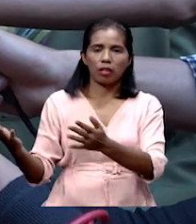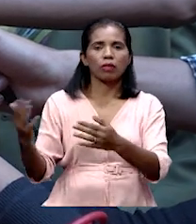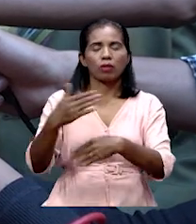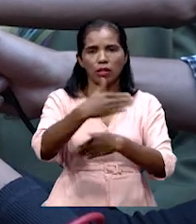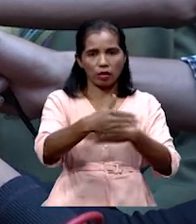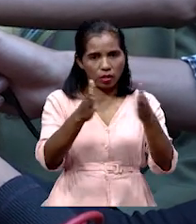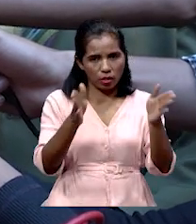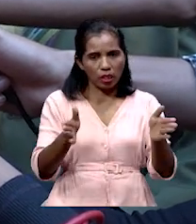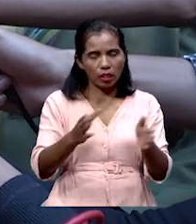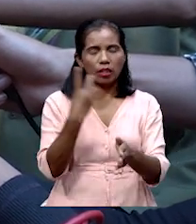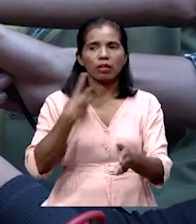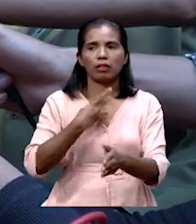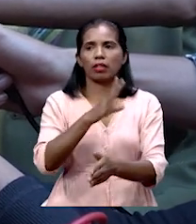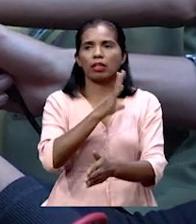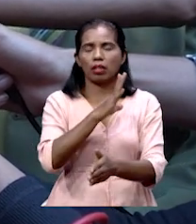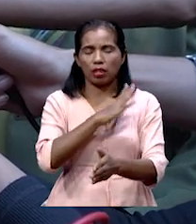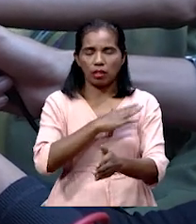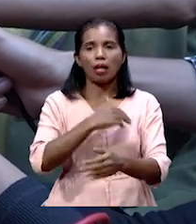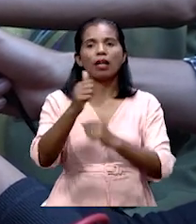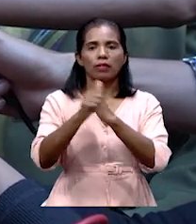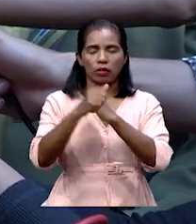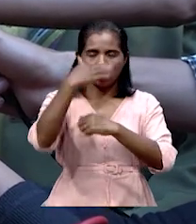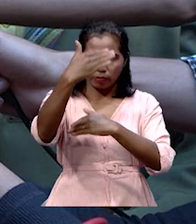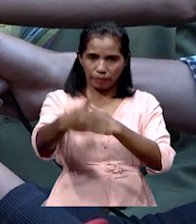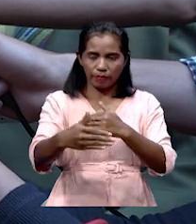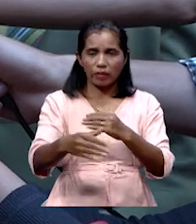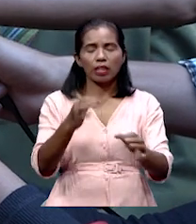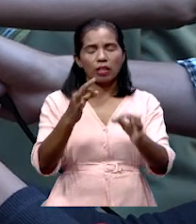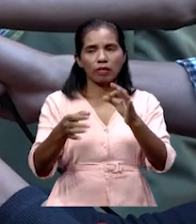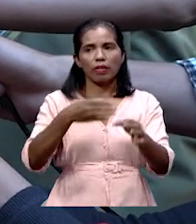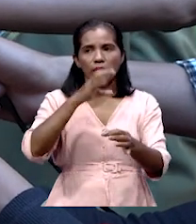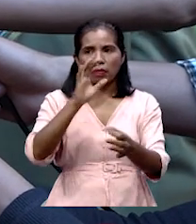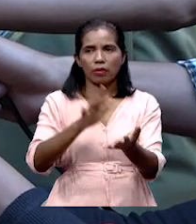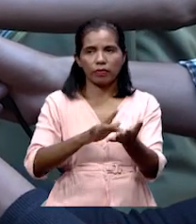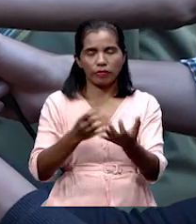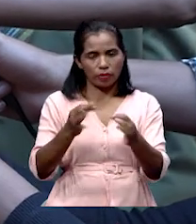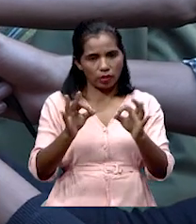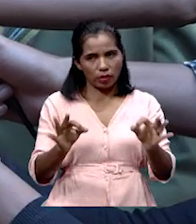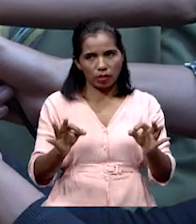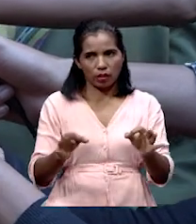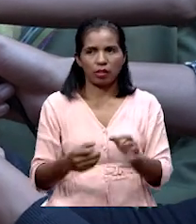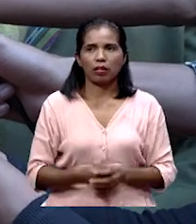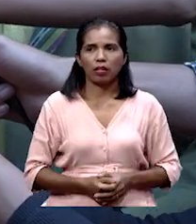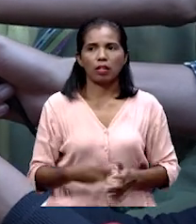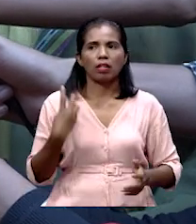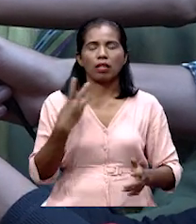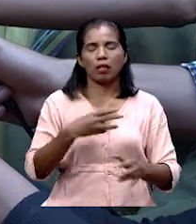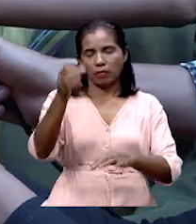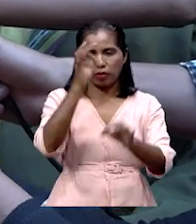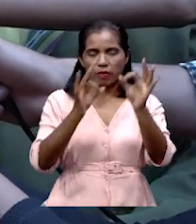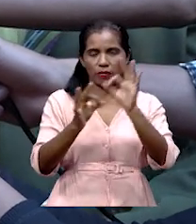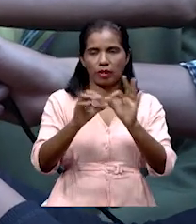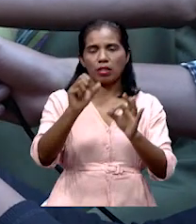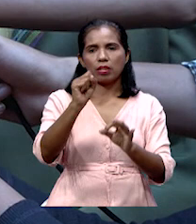ita hudi heng heng tang santuir mai sekarang konsum hotona ne buat kata kira mai be ami fiar kata kira samis